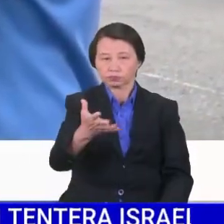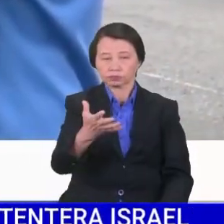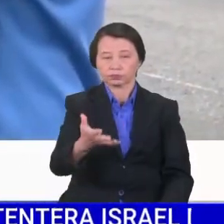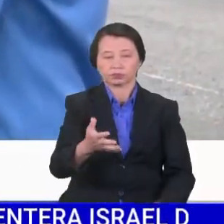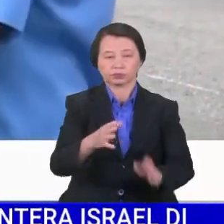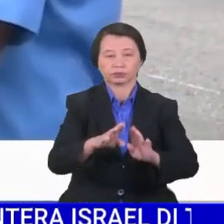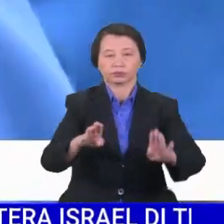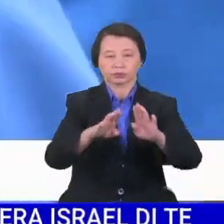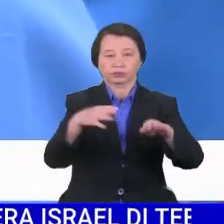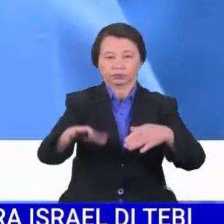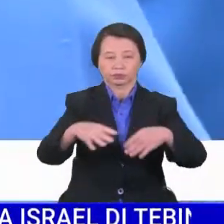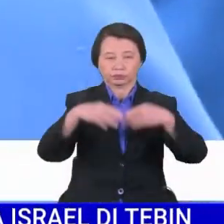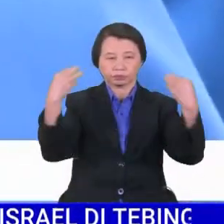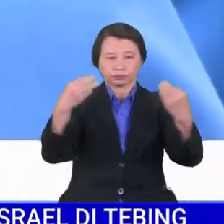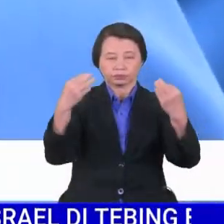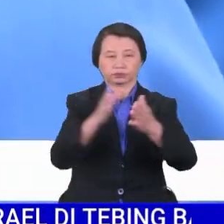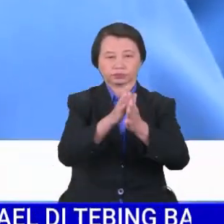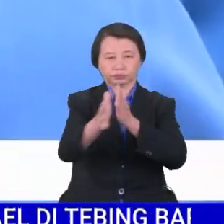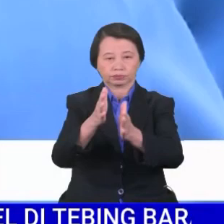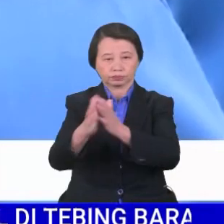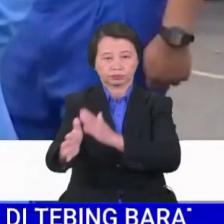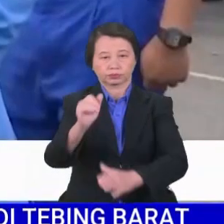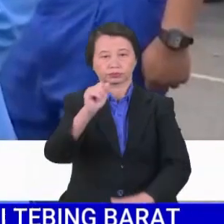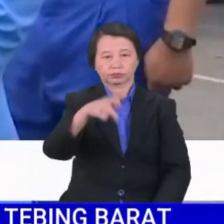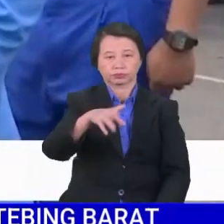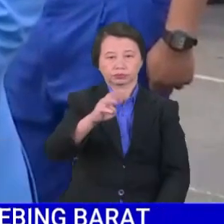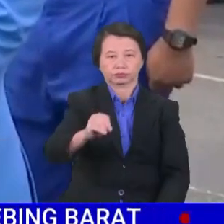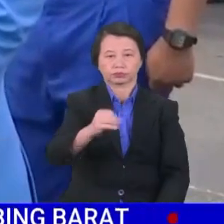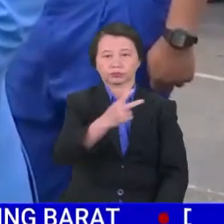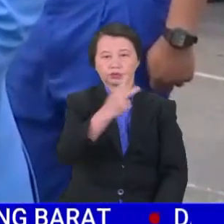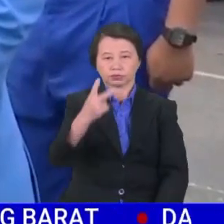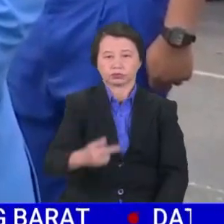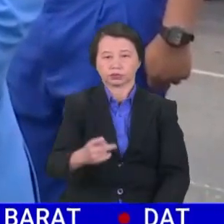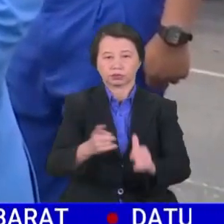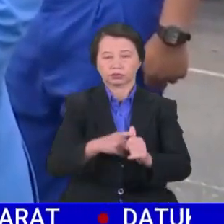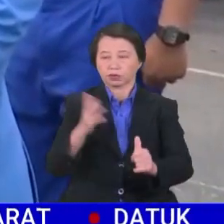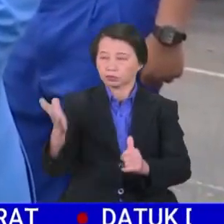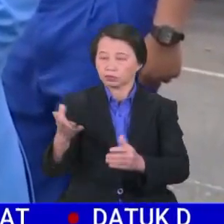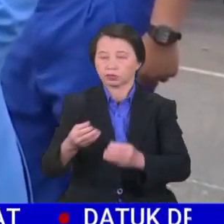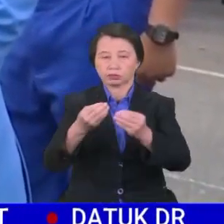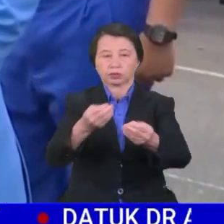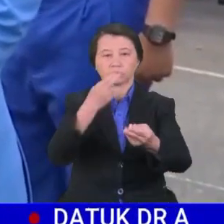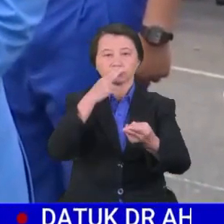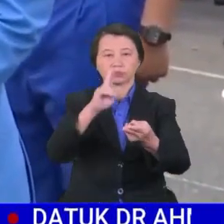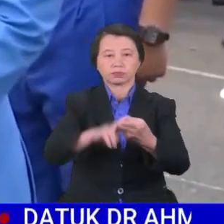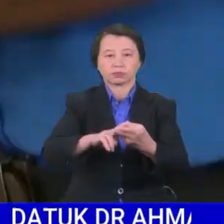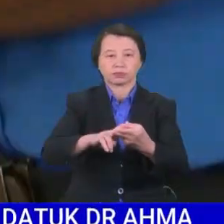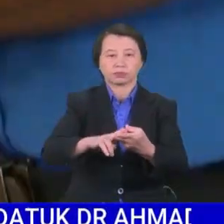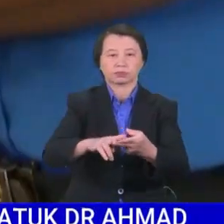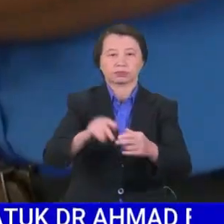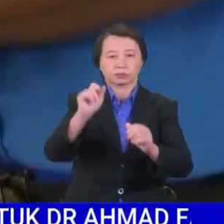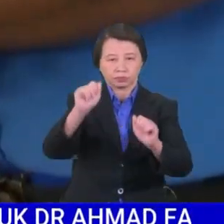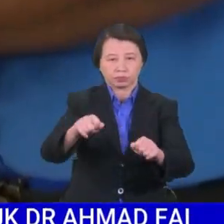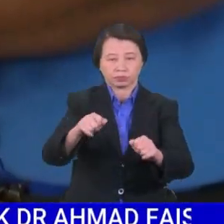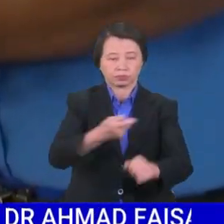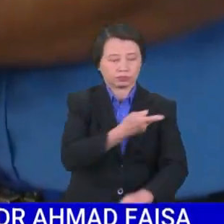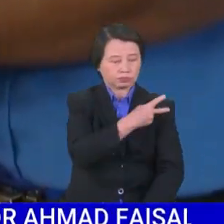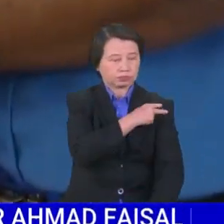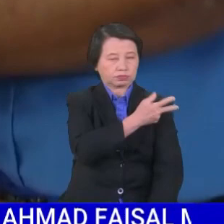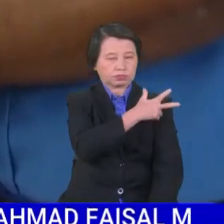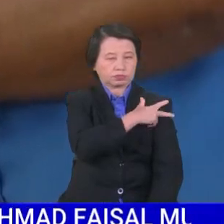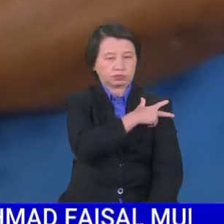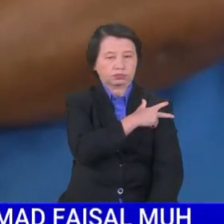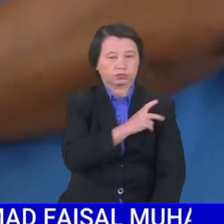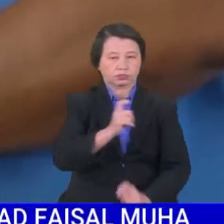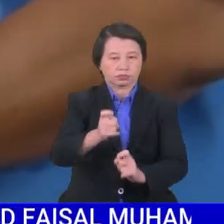selepas majelis perhimpunan setelah Epi and strowai kucing terdahulu beliau menyampaikan surat penyiaran kenaikan pangkat dan